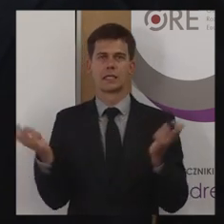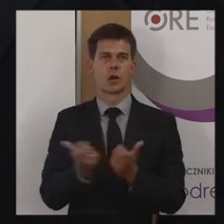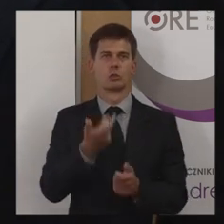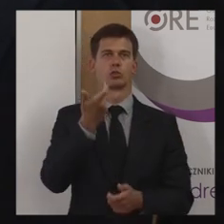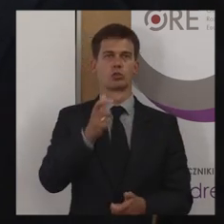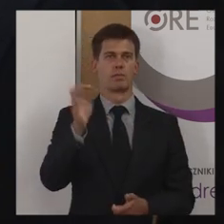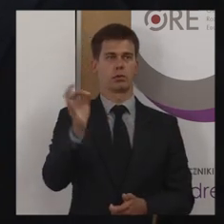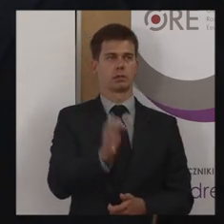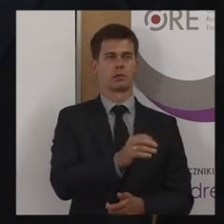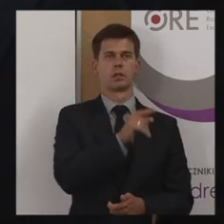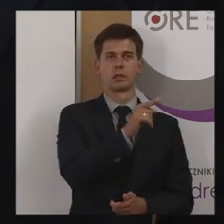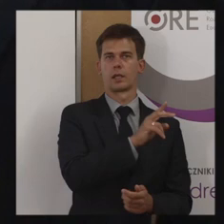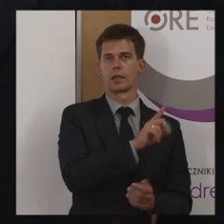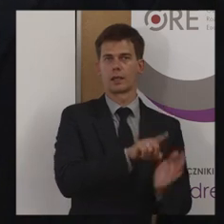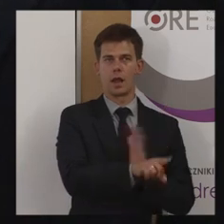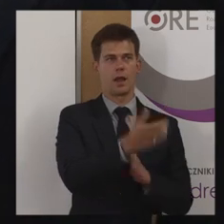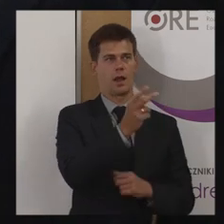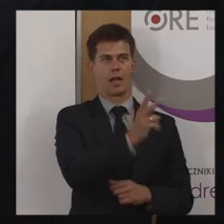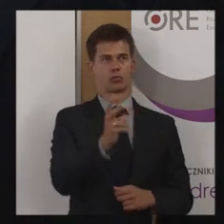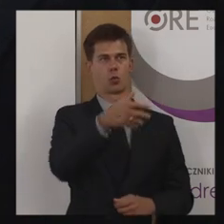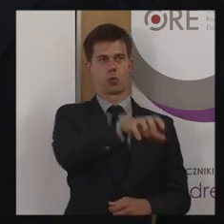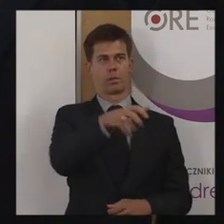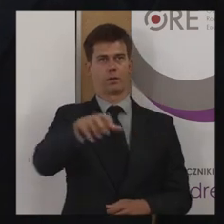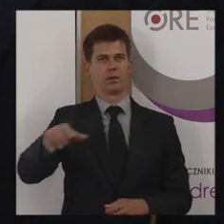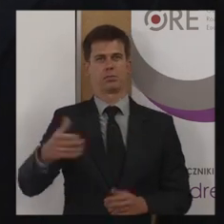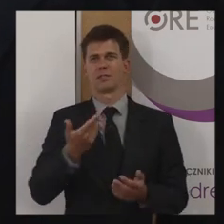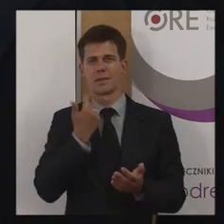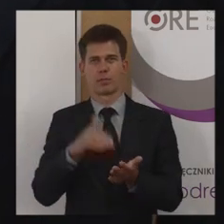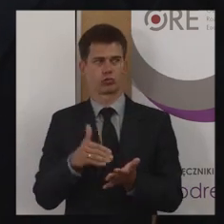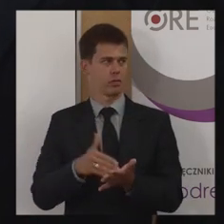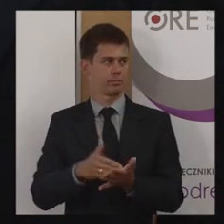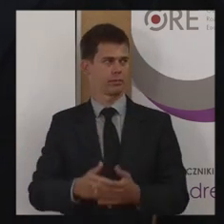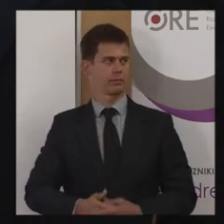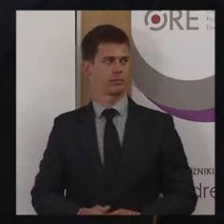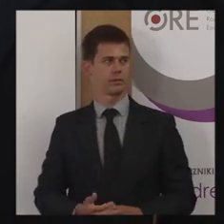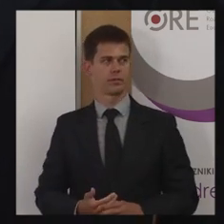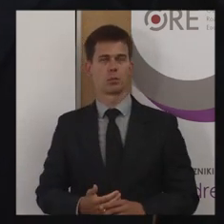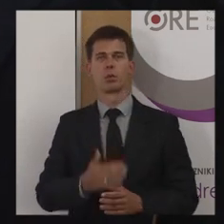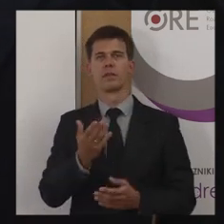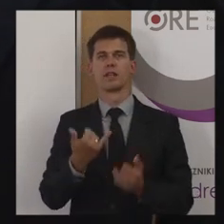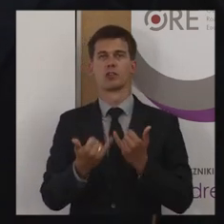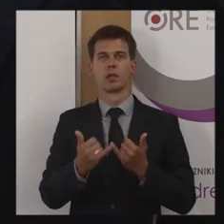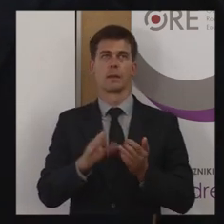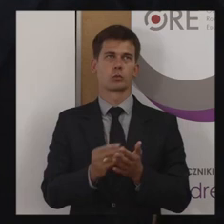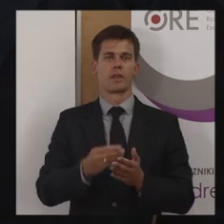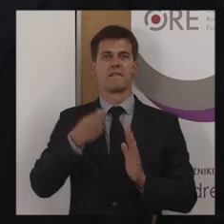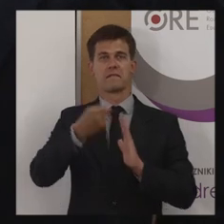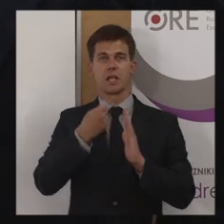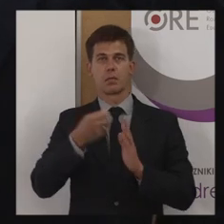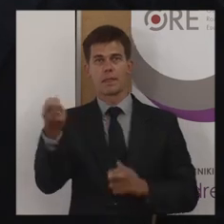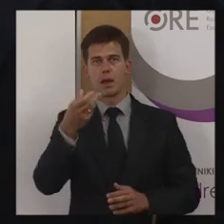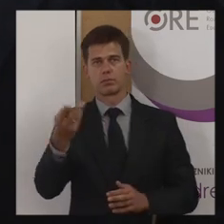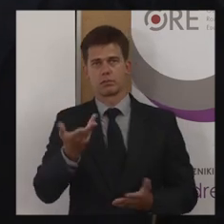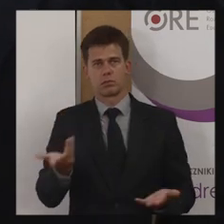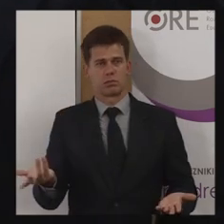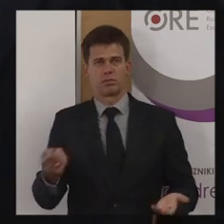na zasadzie w pełni dostępnych, bo nawet nie ma takiej potrzeby czasami, żeby one były w pełni dostępne, bo robienie napisów do